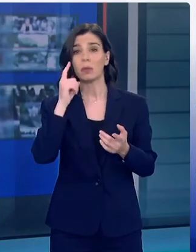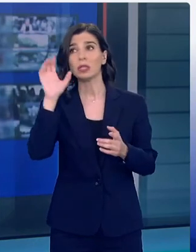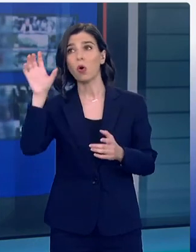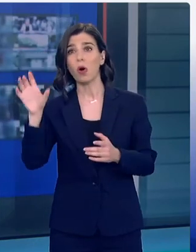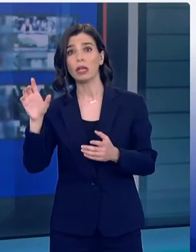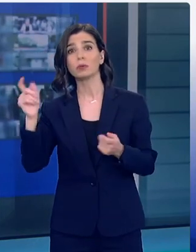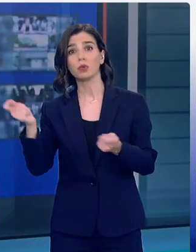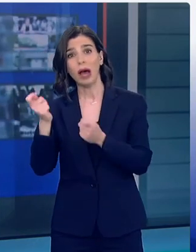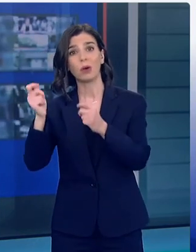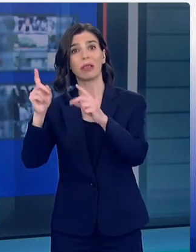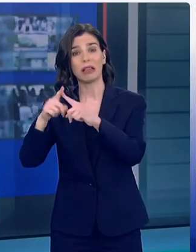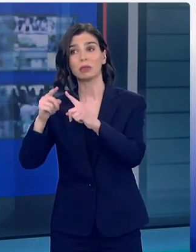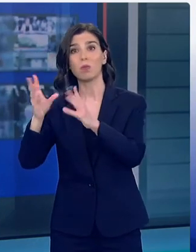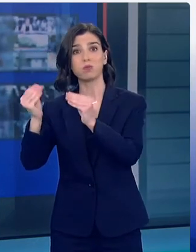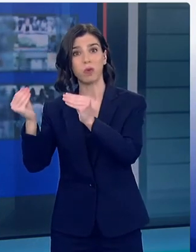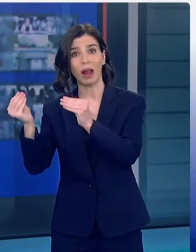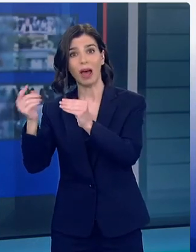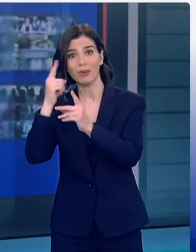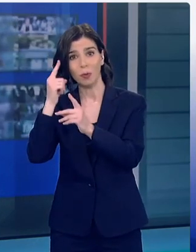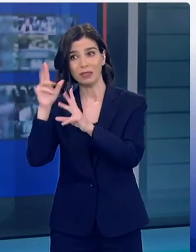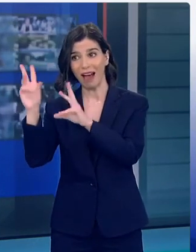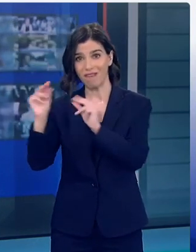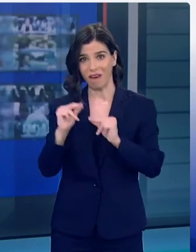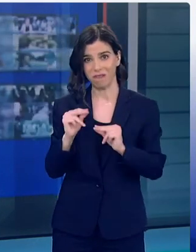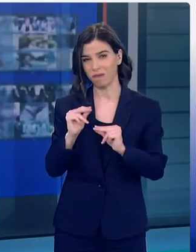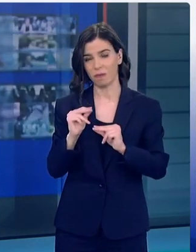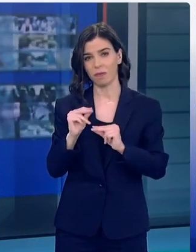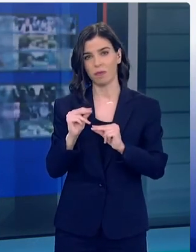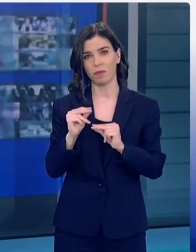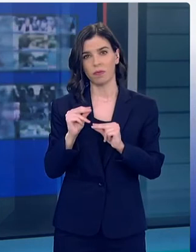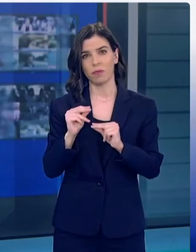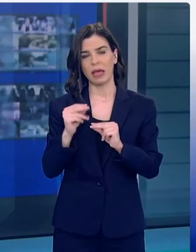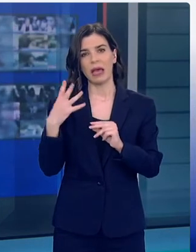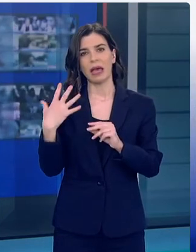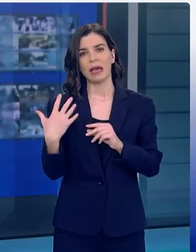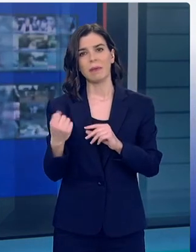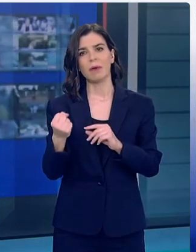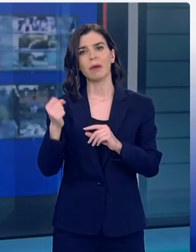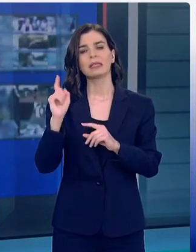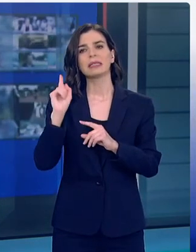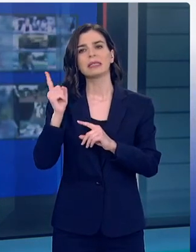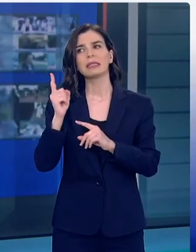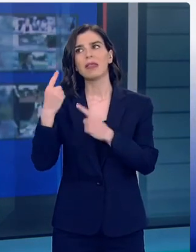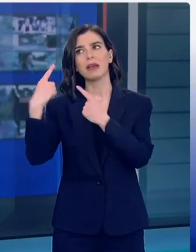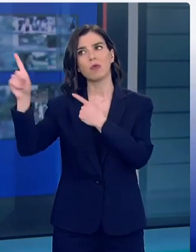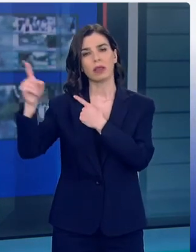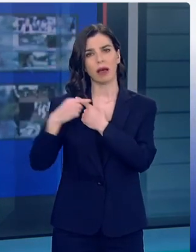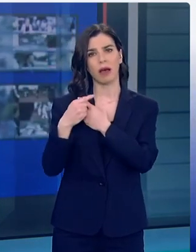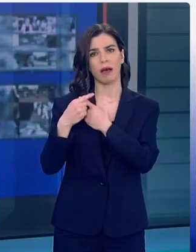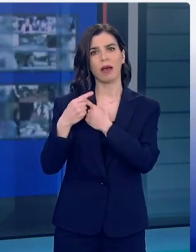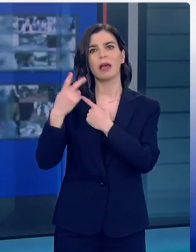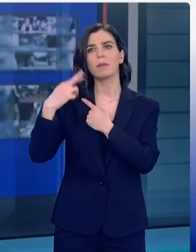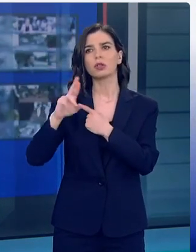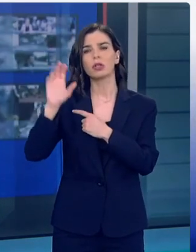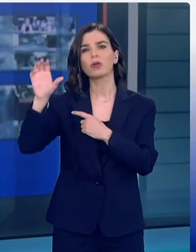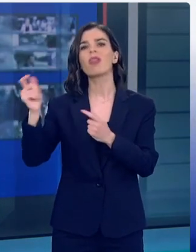πολύ περισσότερα τεστ θα κάνουν ακριβώς αυτό το πράγμα. Υπάρχουν, ποικίλουν τα κριτήρια που χρησιμοποιούν ακόμα και σήμερα. Και οι περισσότερες δεν το